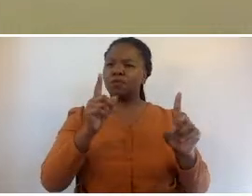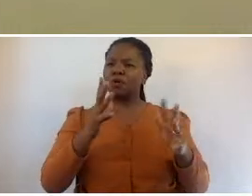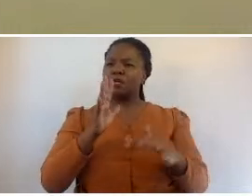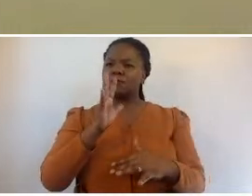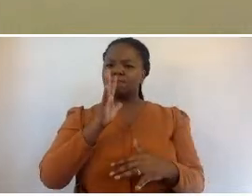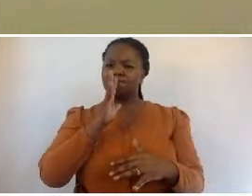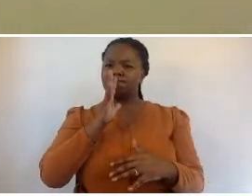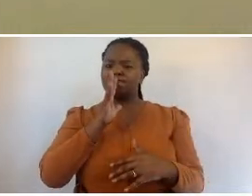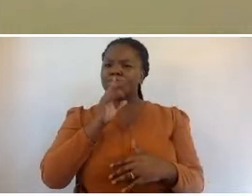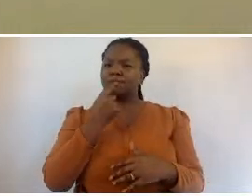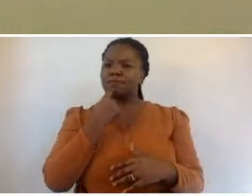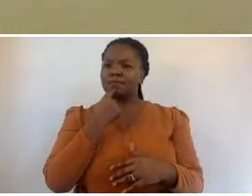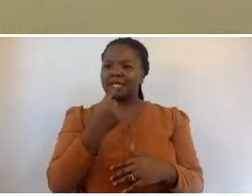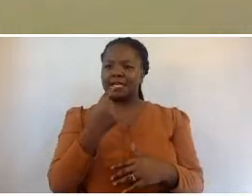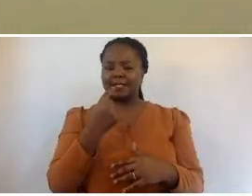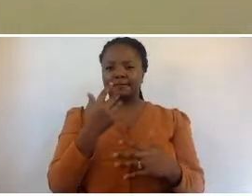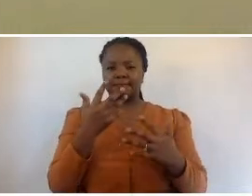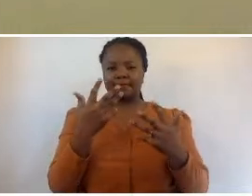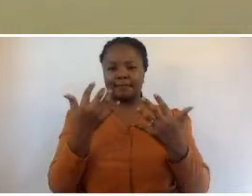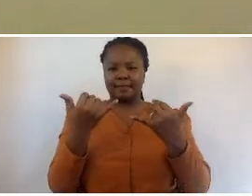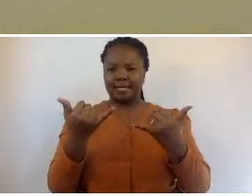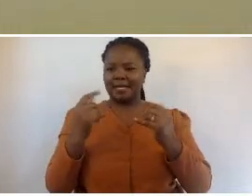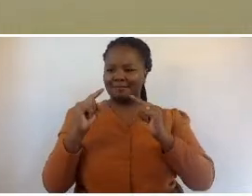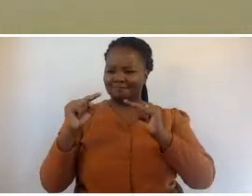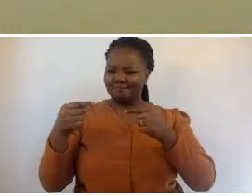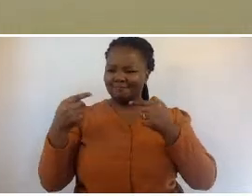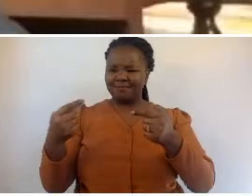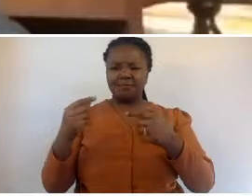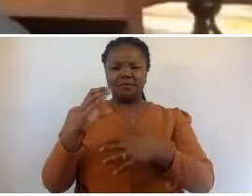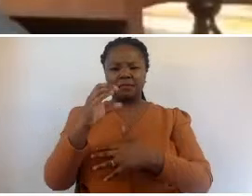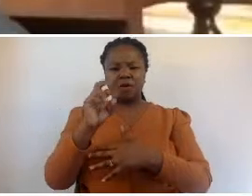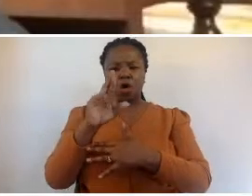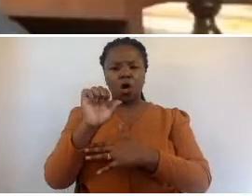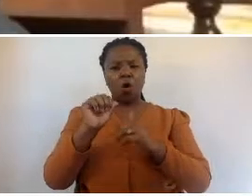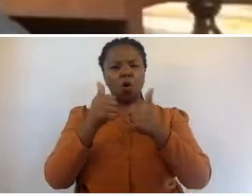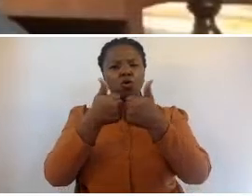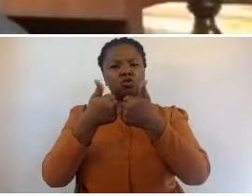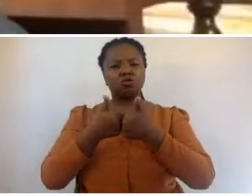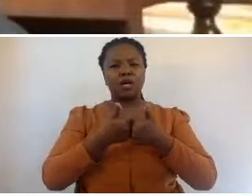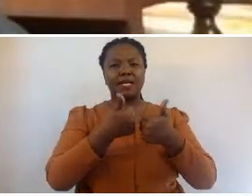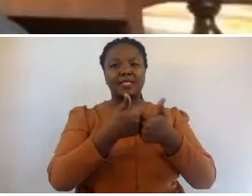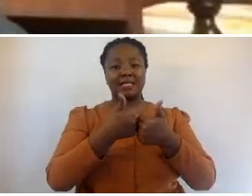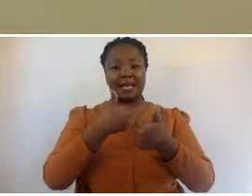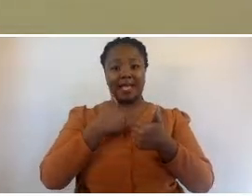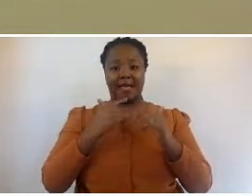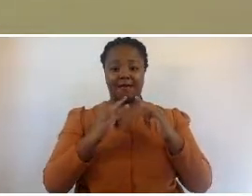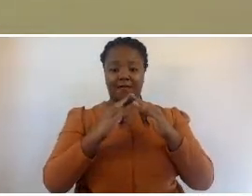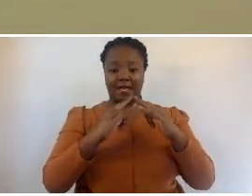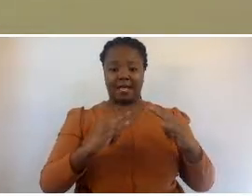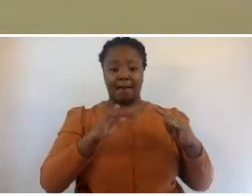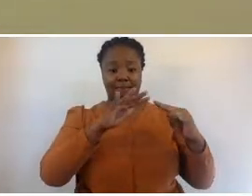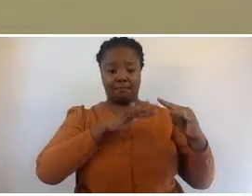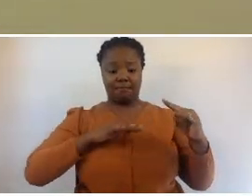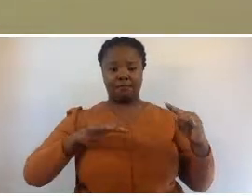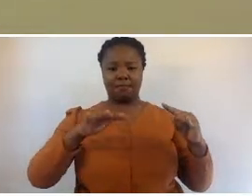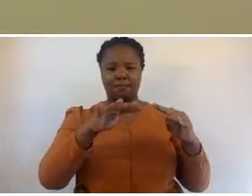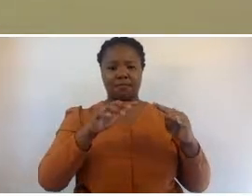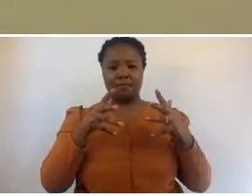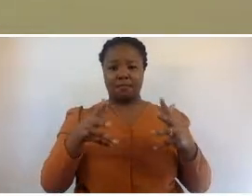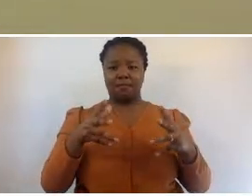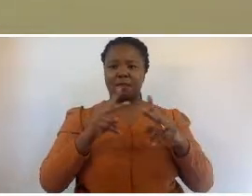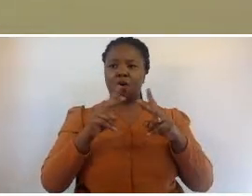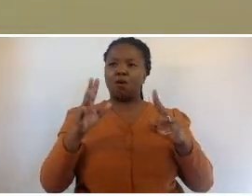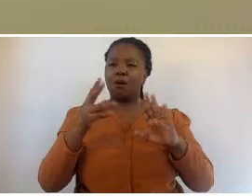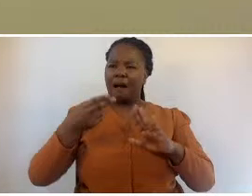Philberte, vous avez parlé de certains des principaux défis que doivent relever les enseignants qui enseignent dans des camps de réfugiés où il y a souvent